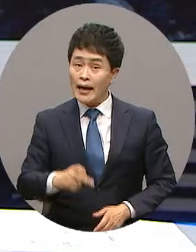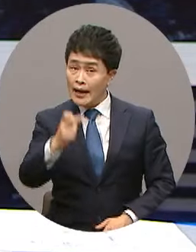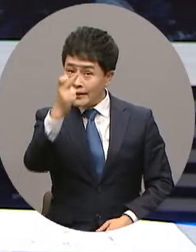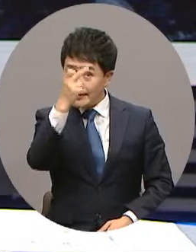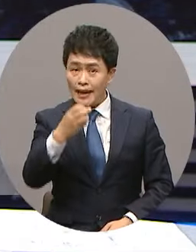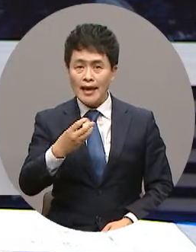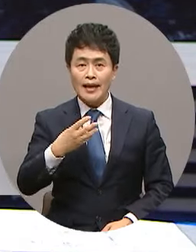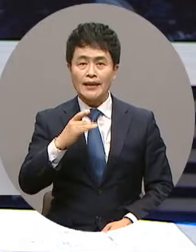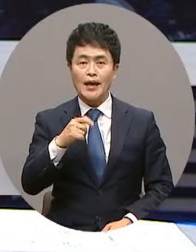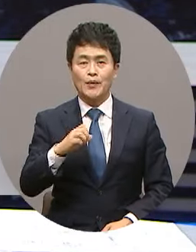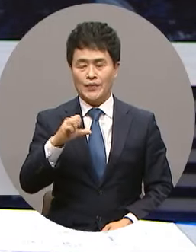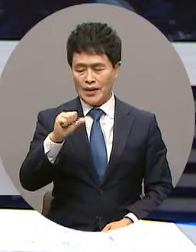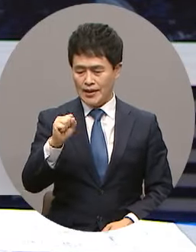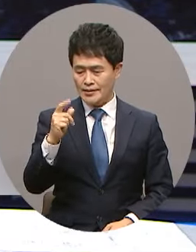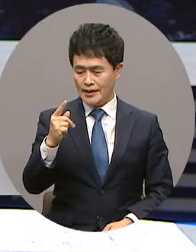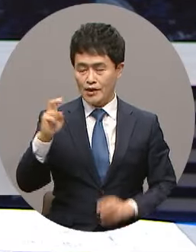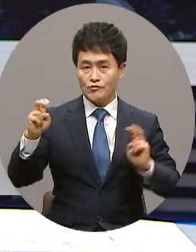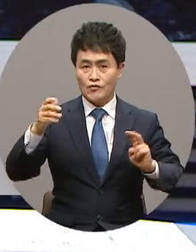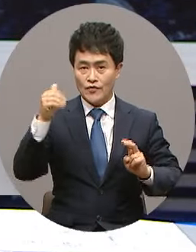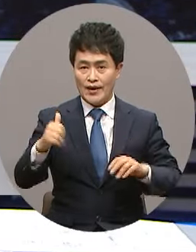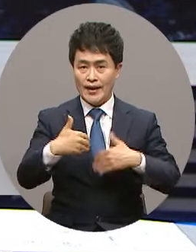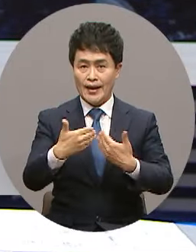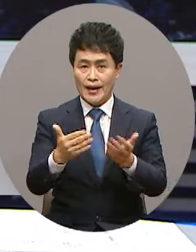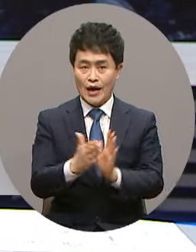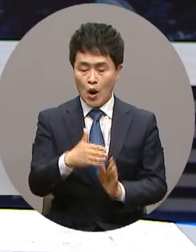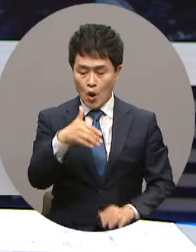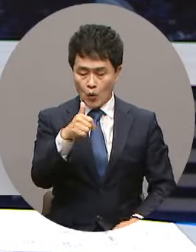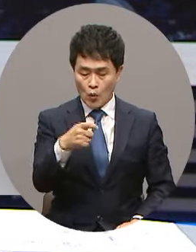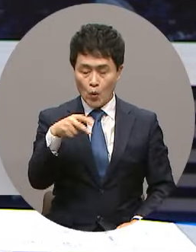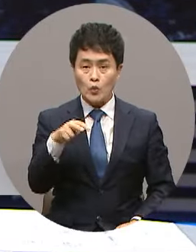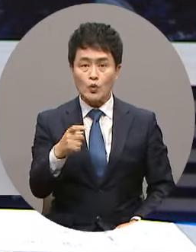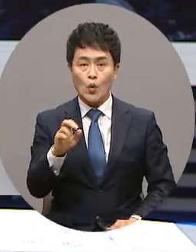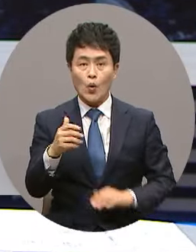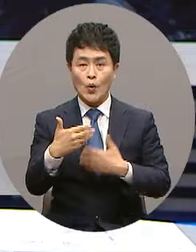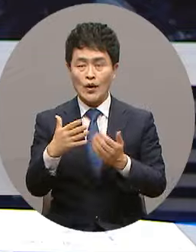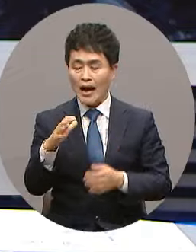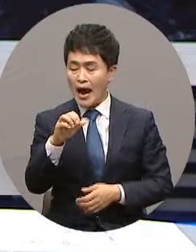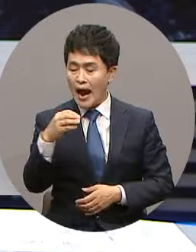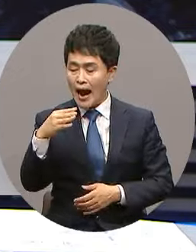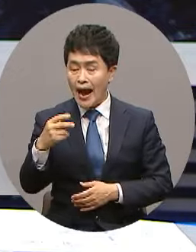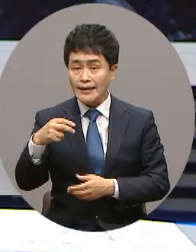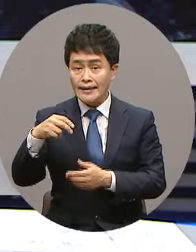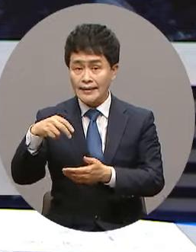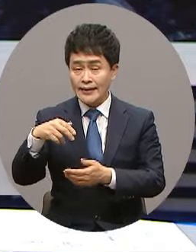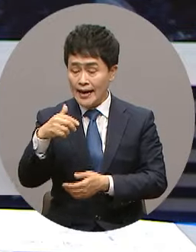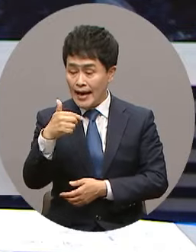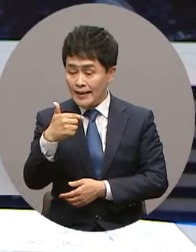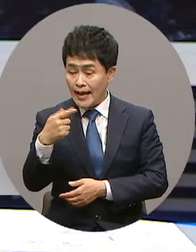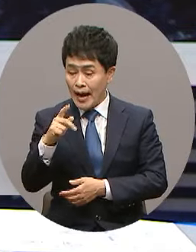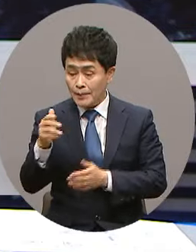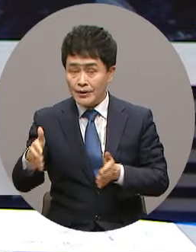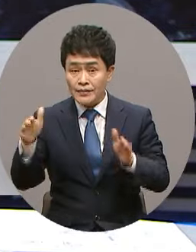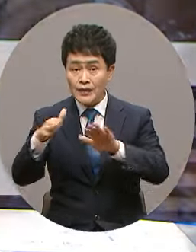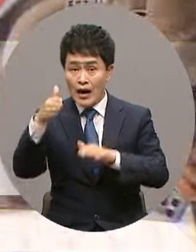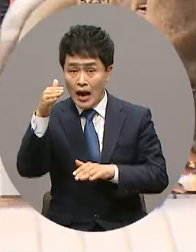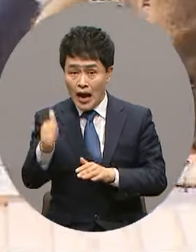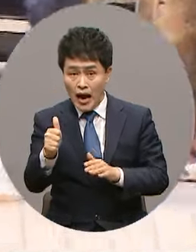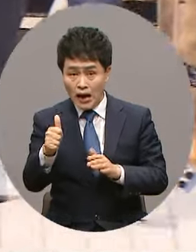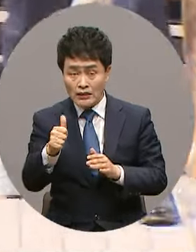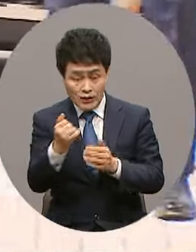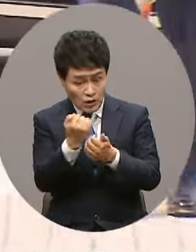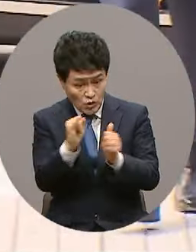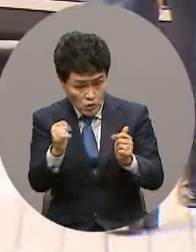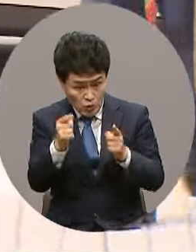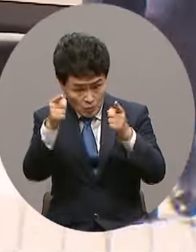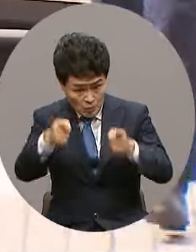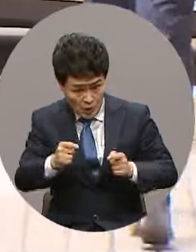최태원 SK 그룹 회장측이 노서영 아트센터 나비 관장과의 이혼 소송 판결문을 온라인에 퍼트린 최초 유포자에